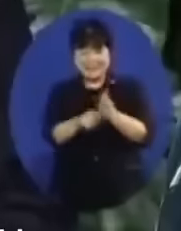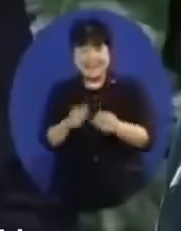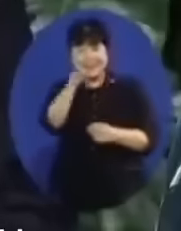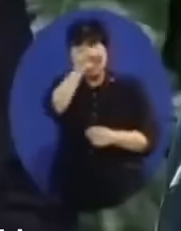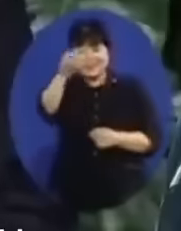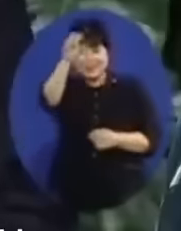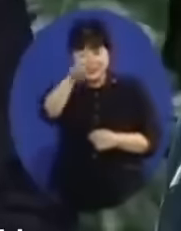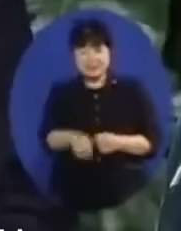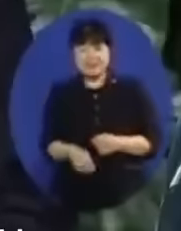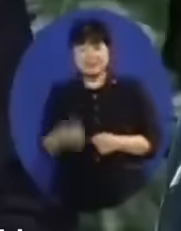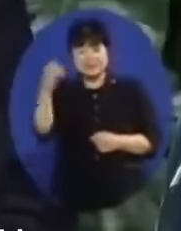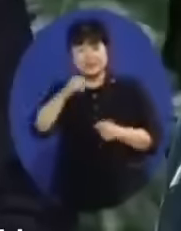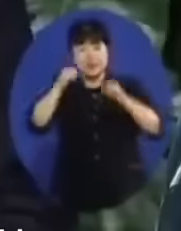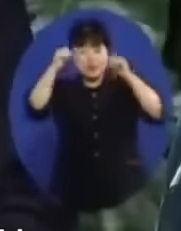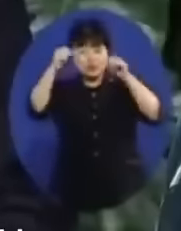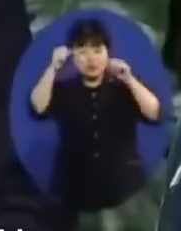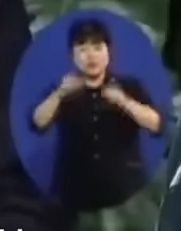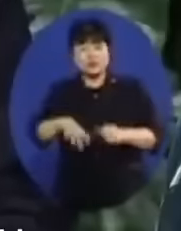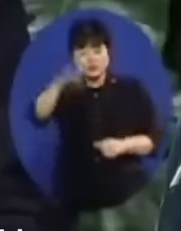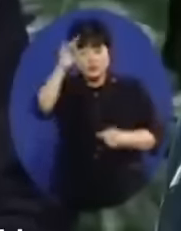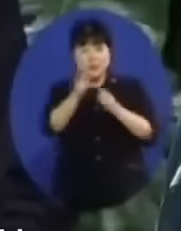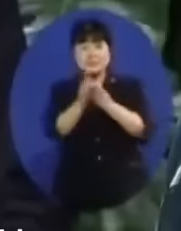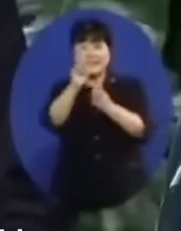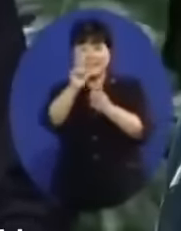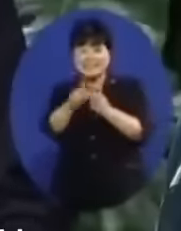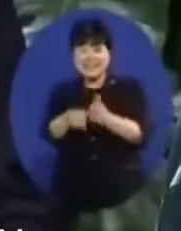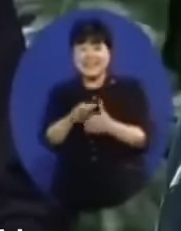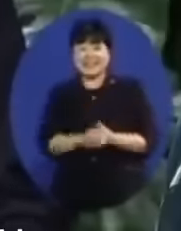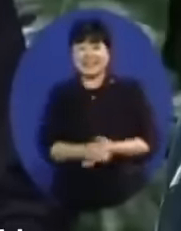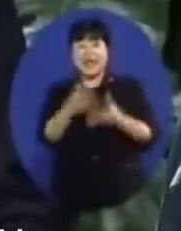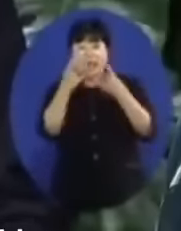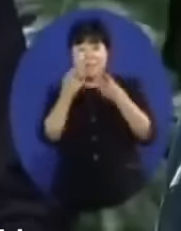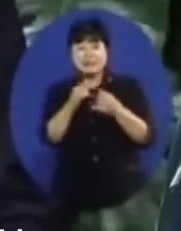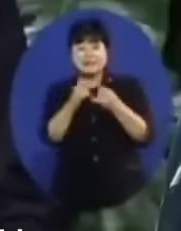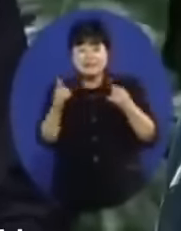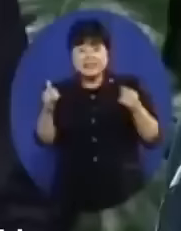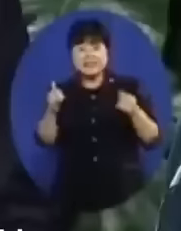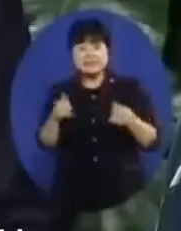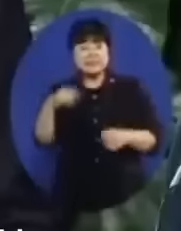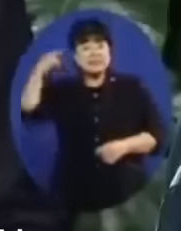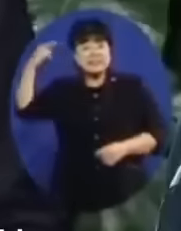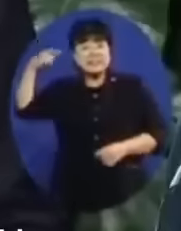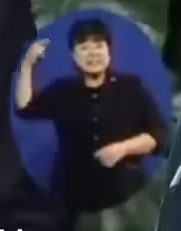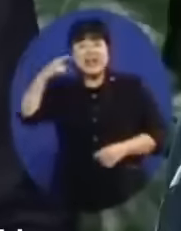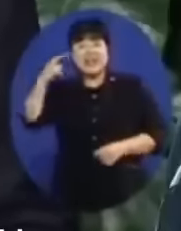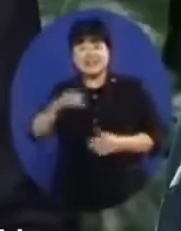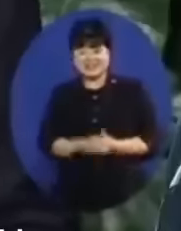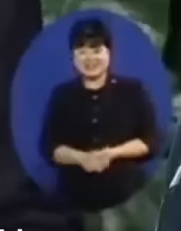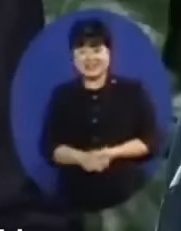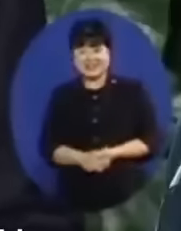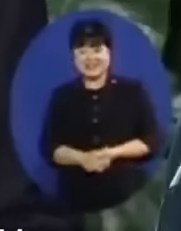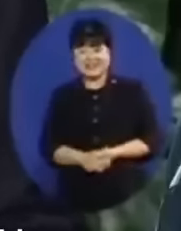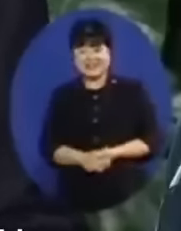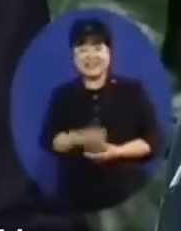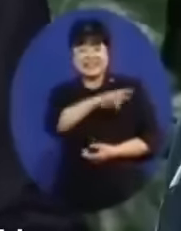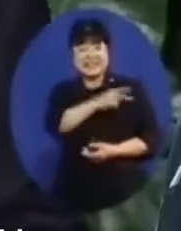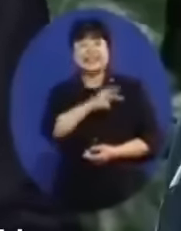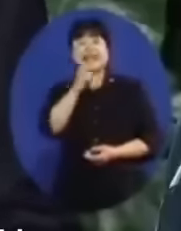서대문에서 성령운동을 시작할 때에도 많은 사람이 우리를 보고 미쳤다고 그랬습니다. 그리고